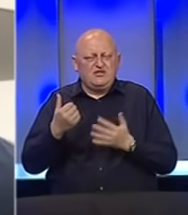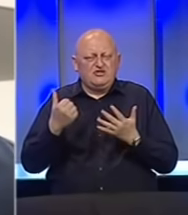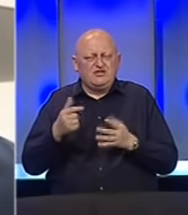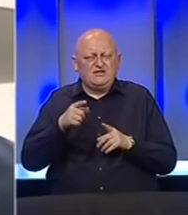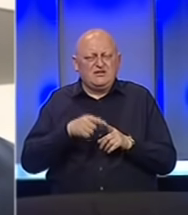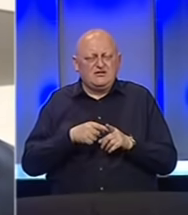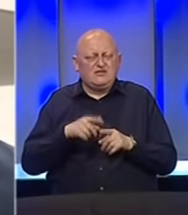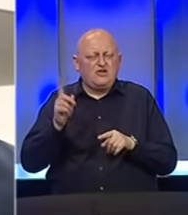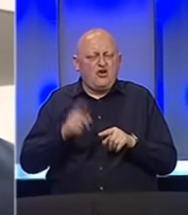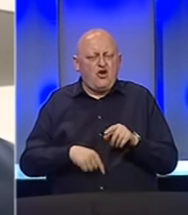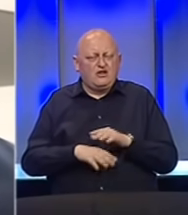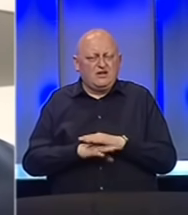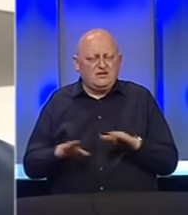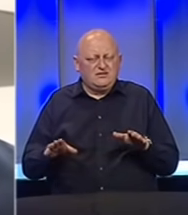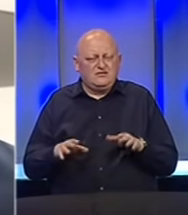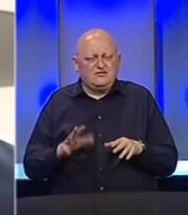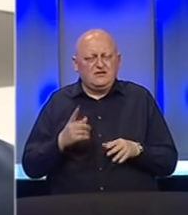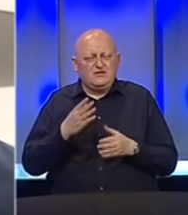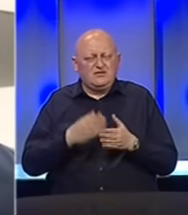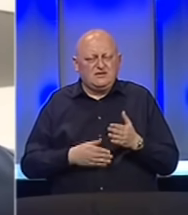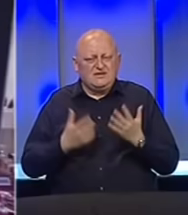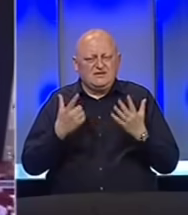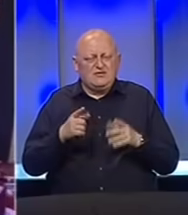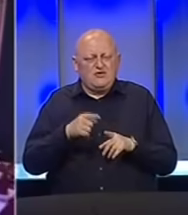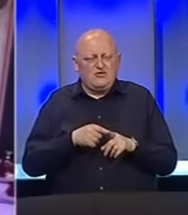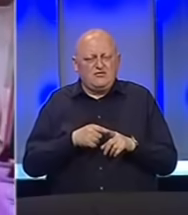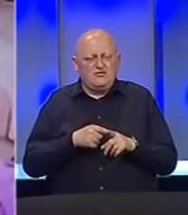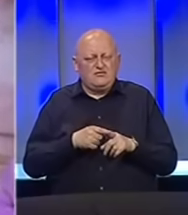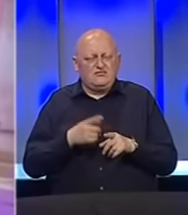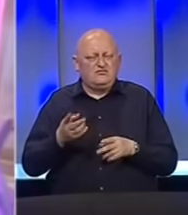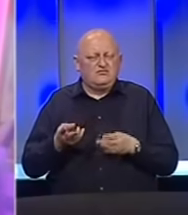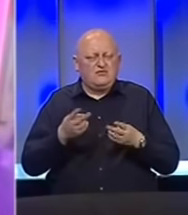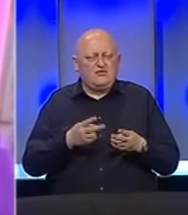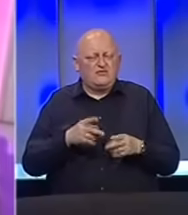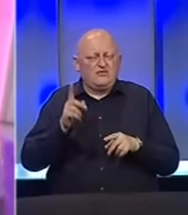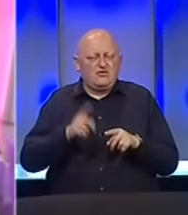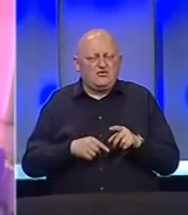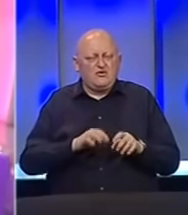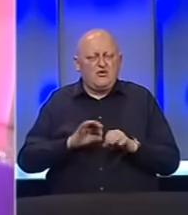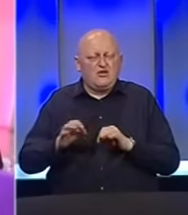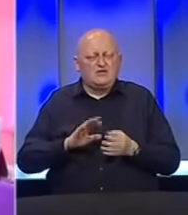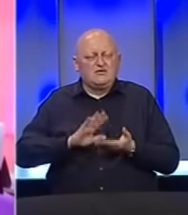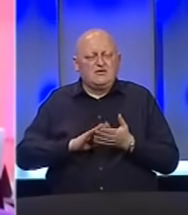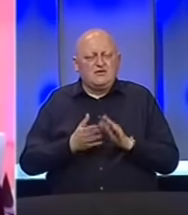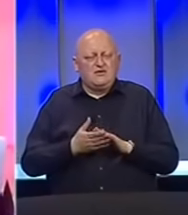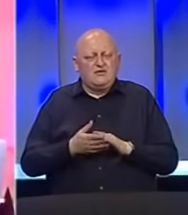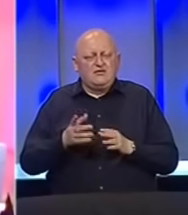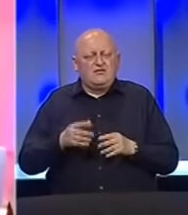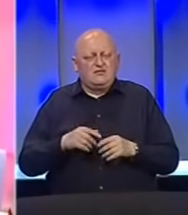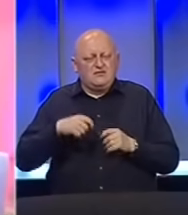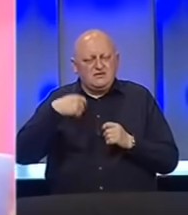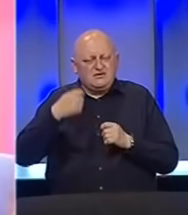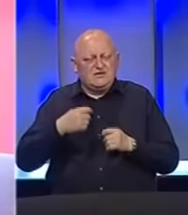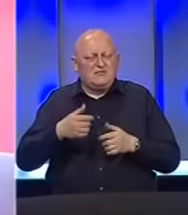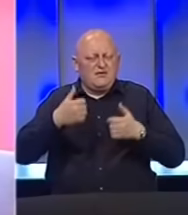6. mjesec otkazan i već jedan dio 7. mjeseca. Angažmani su otkazani i organizatorima vjenčanja, glazbenicima,